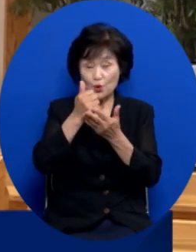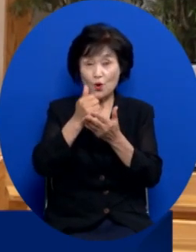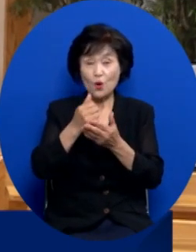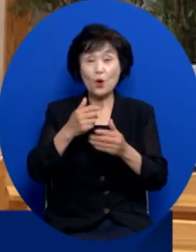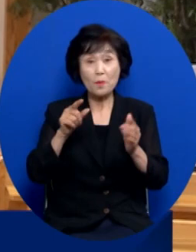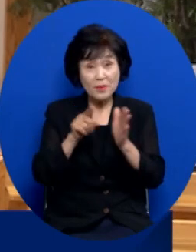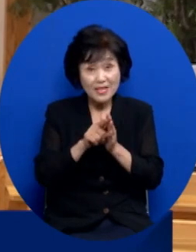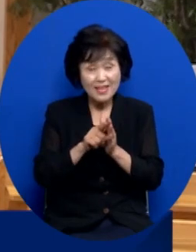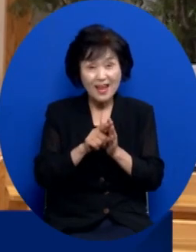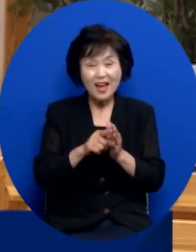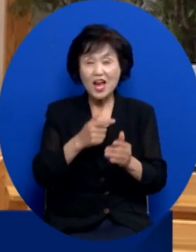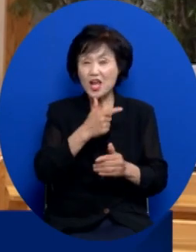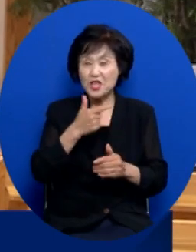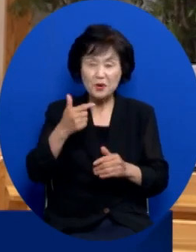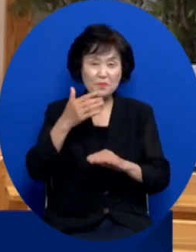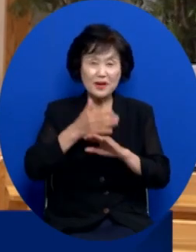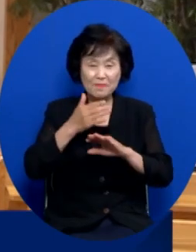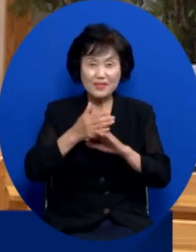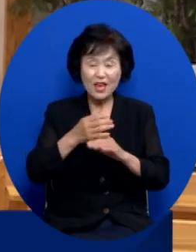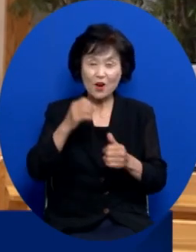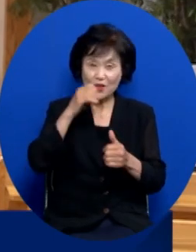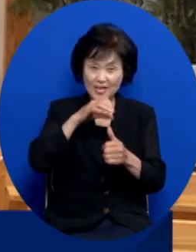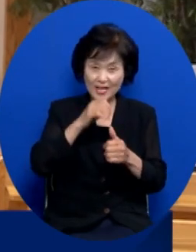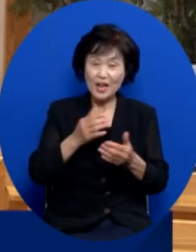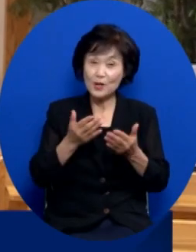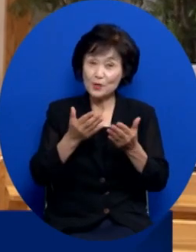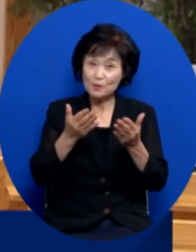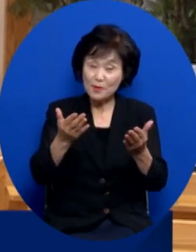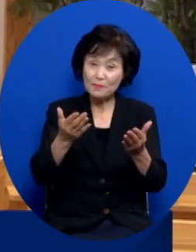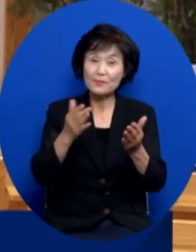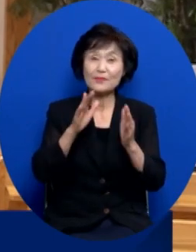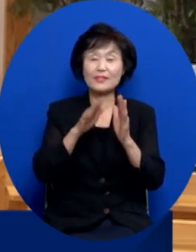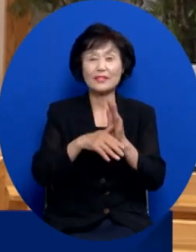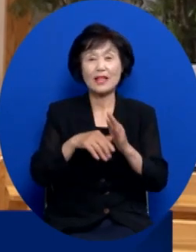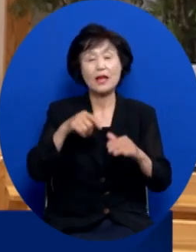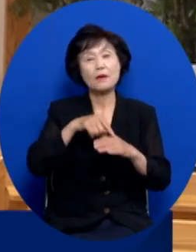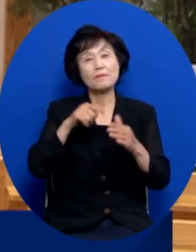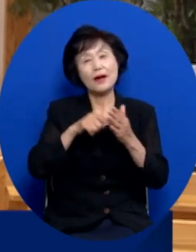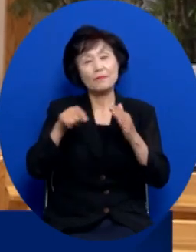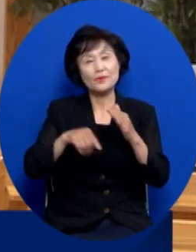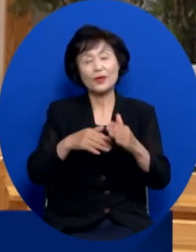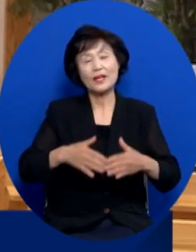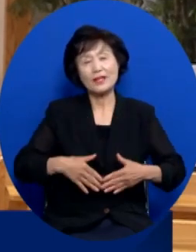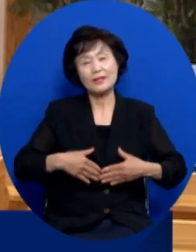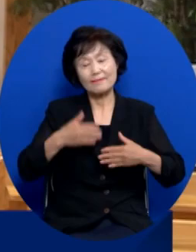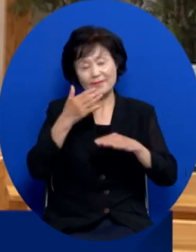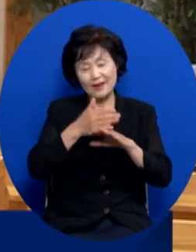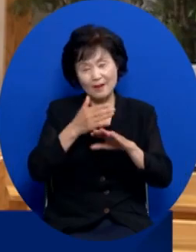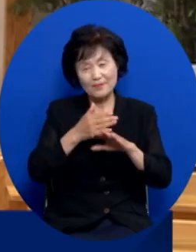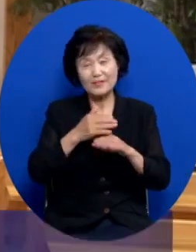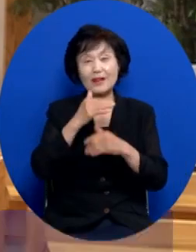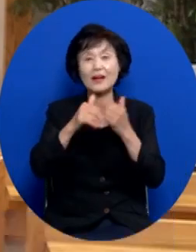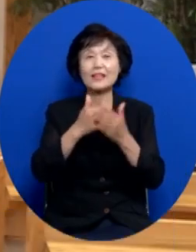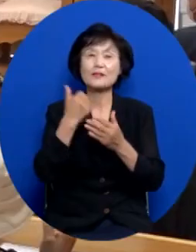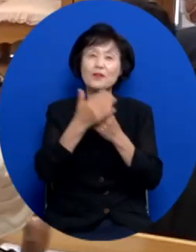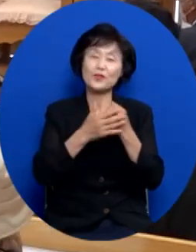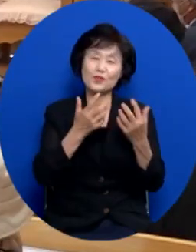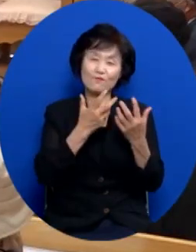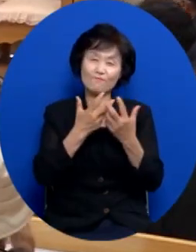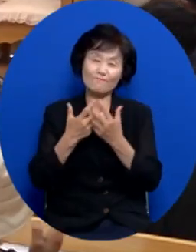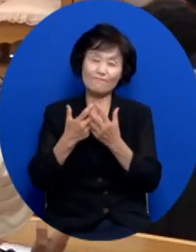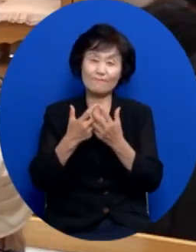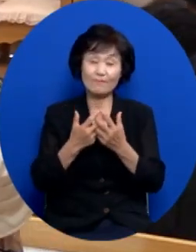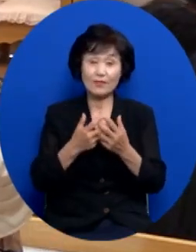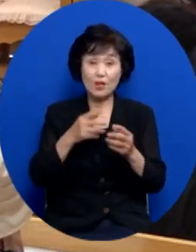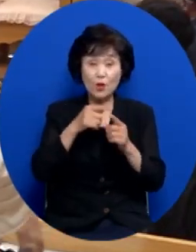세례를 베풀고 그리고 그들에게 세례를 줄 때 제 마음속에 참 따뜻함이 있고 감사가 있고 하나님의 은혜가 있습니다.